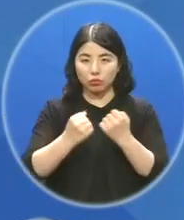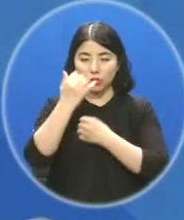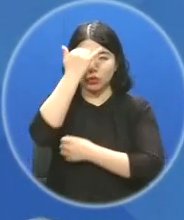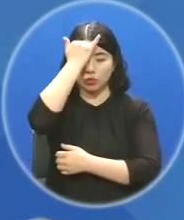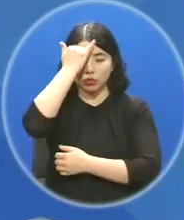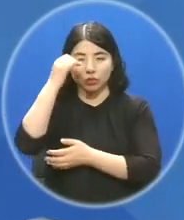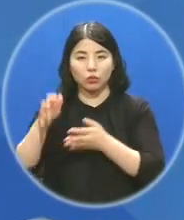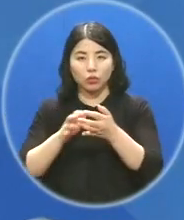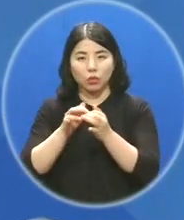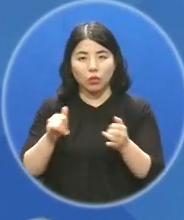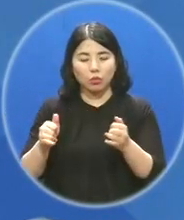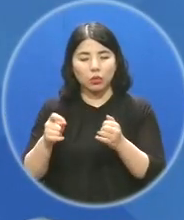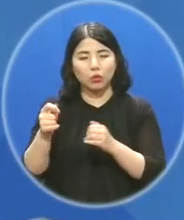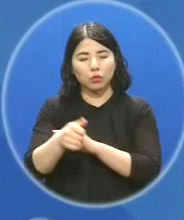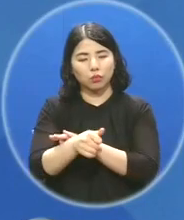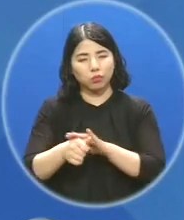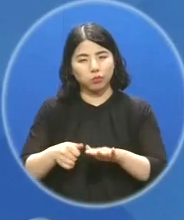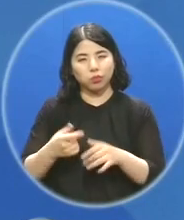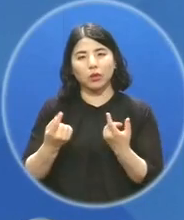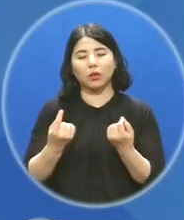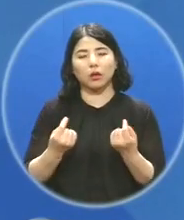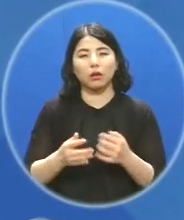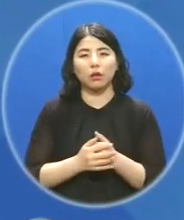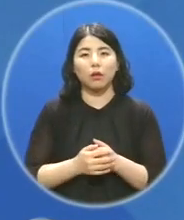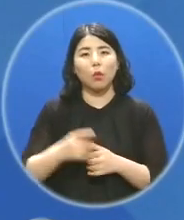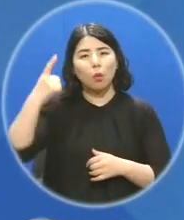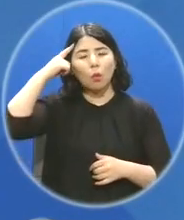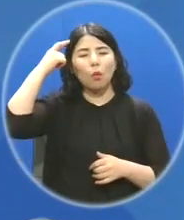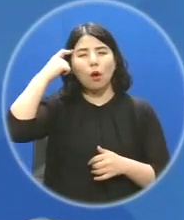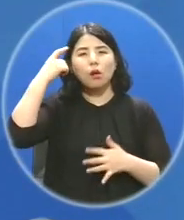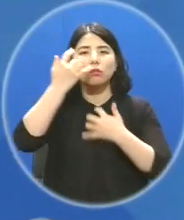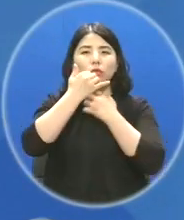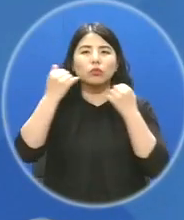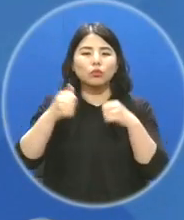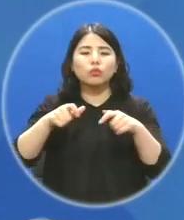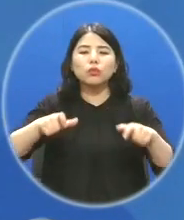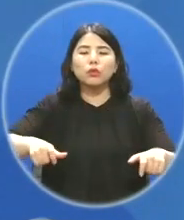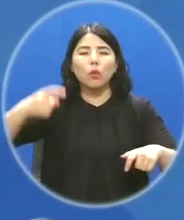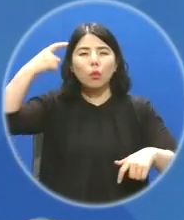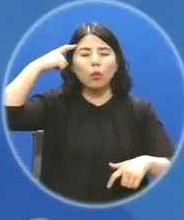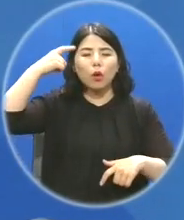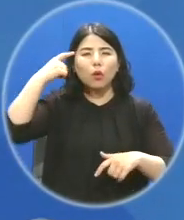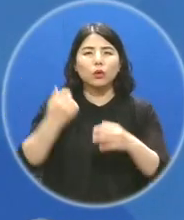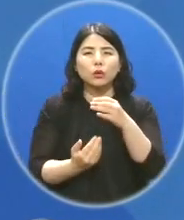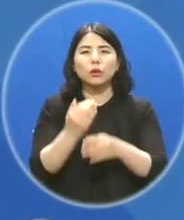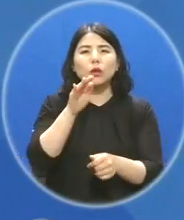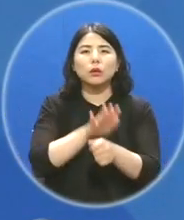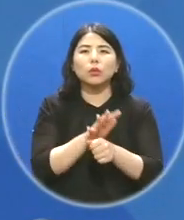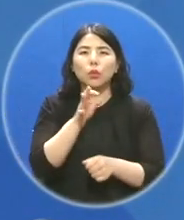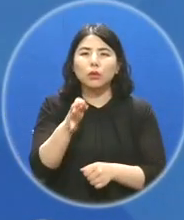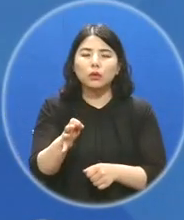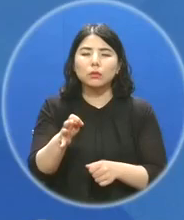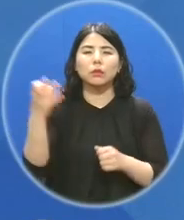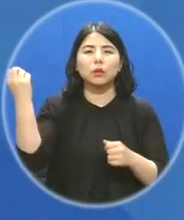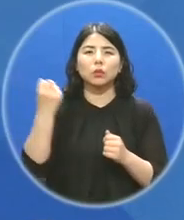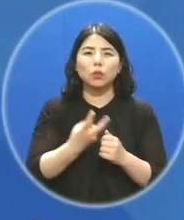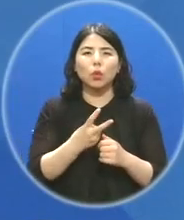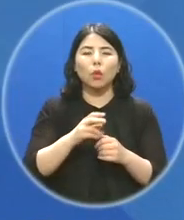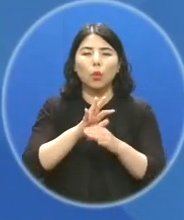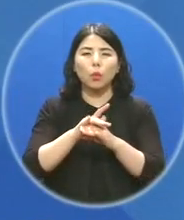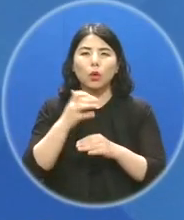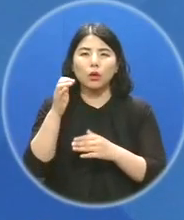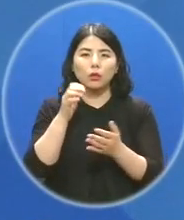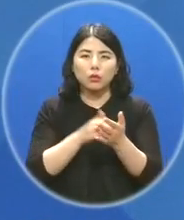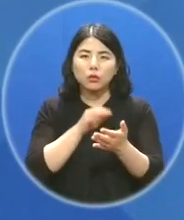충청도민들이 가끔 소외의식을 좀 받아요. 왜 우리 충청 지역은 재난지원금도 그렇고 이 포스트